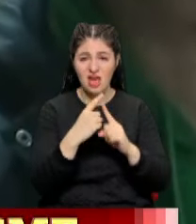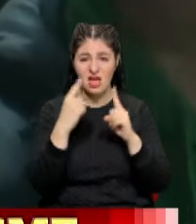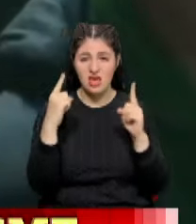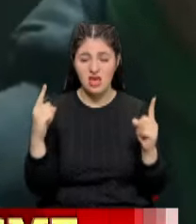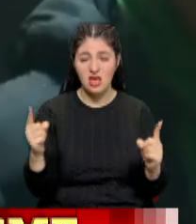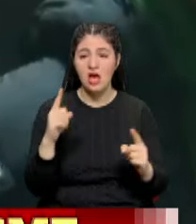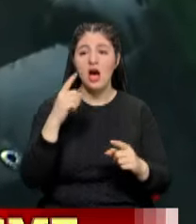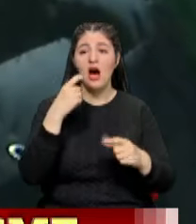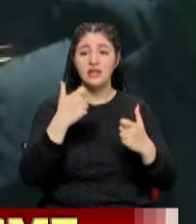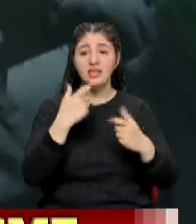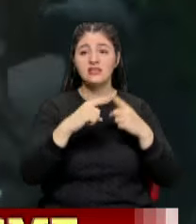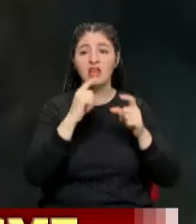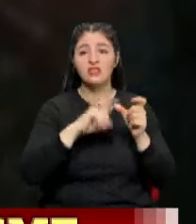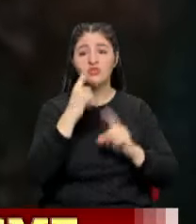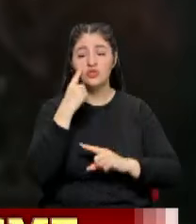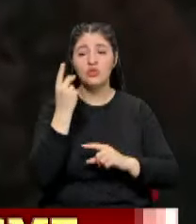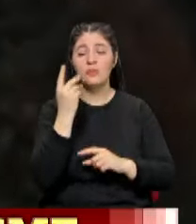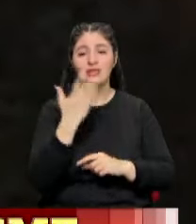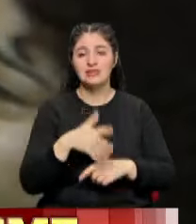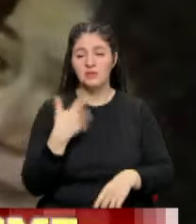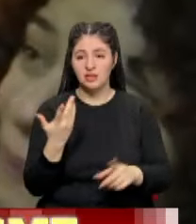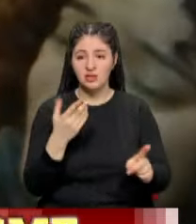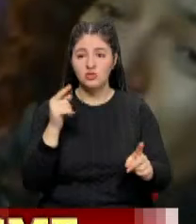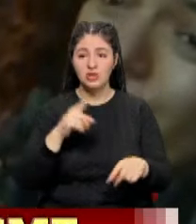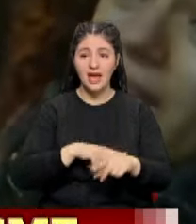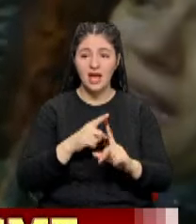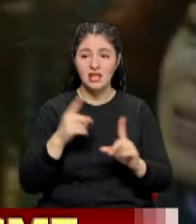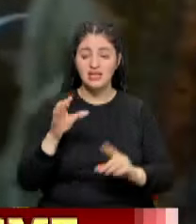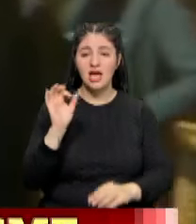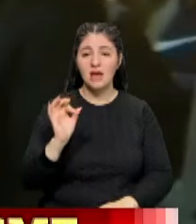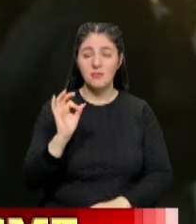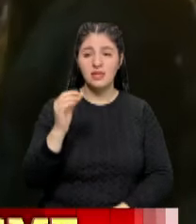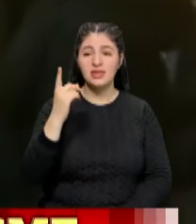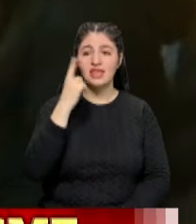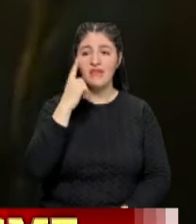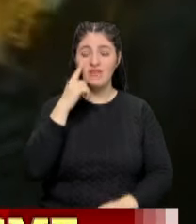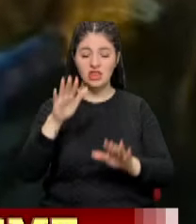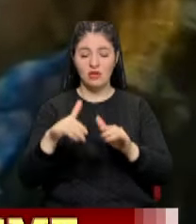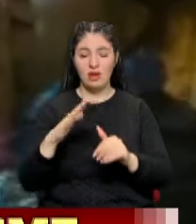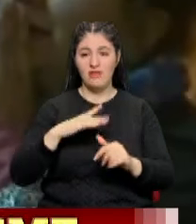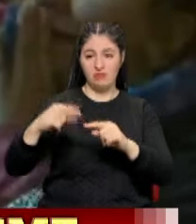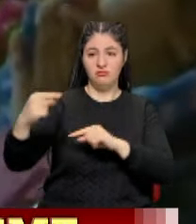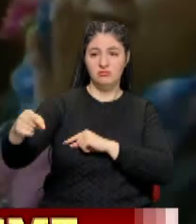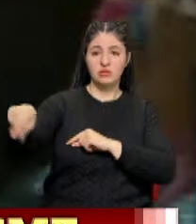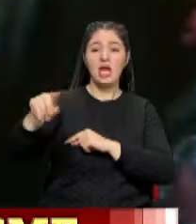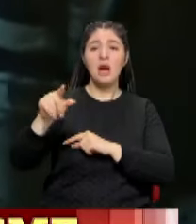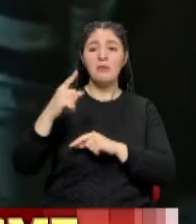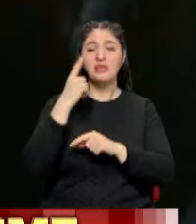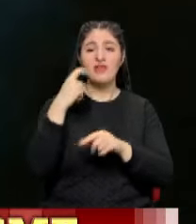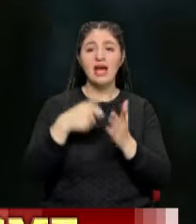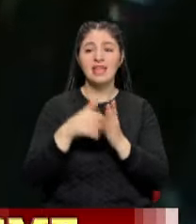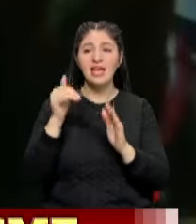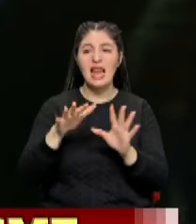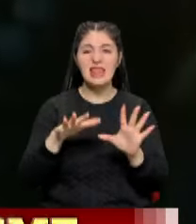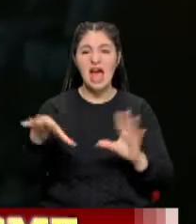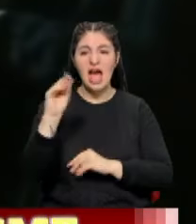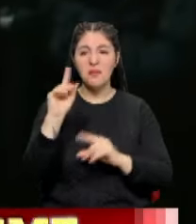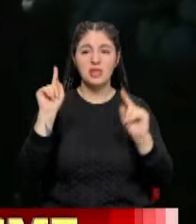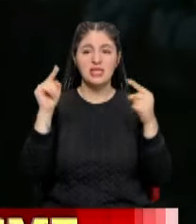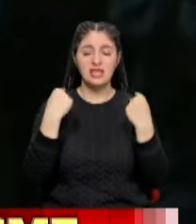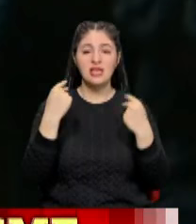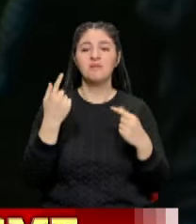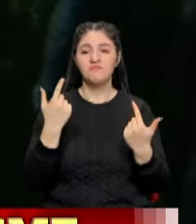Hataylılar siyasetçileri görmek istemedi. Şu dakikalarda hemen devlet töreni var ama devlet adına gelen her bir